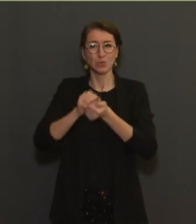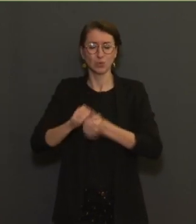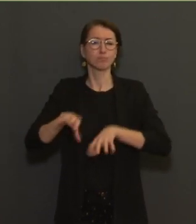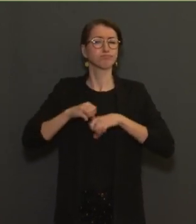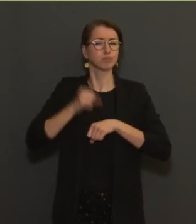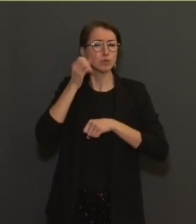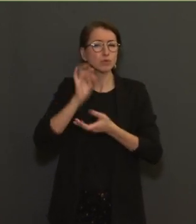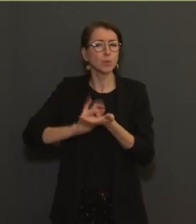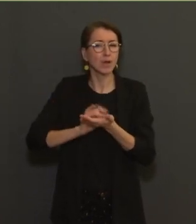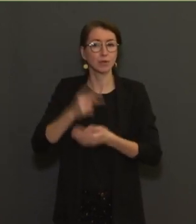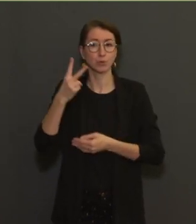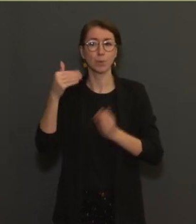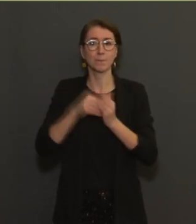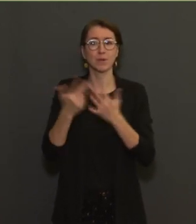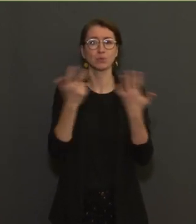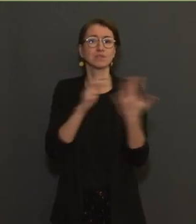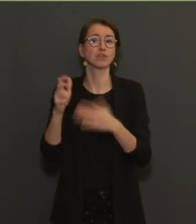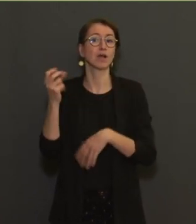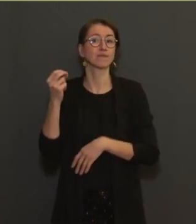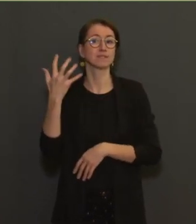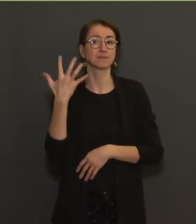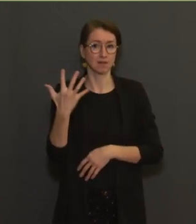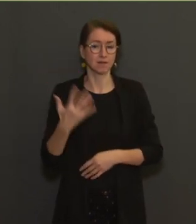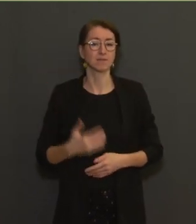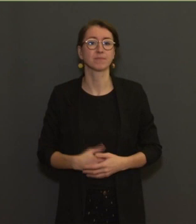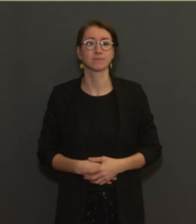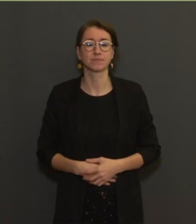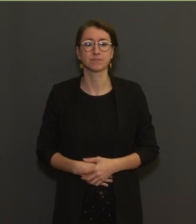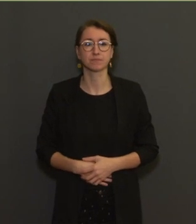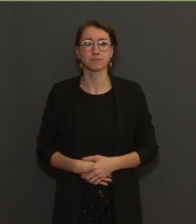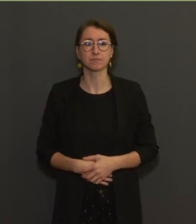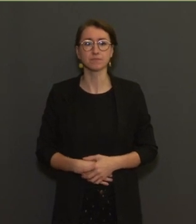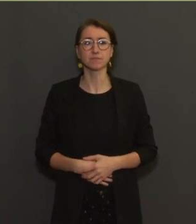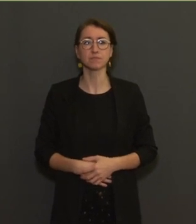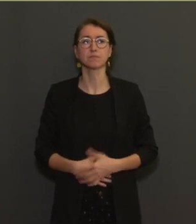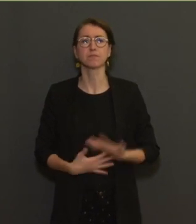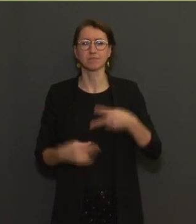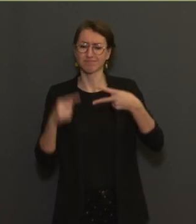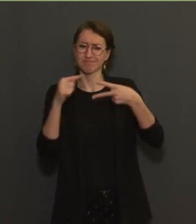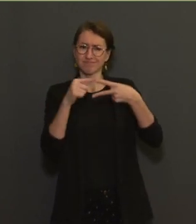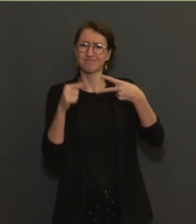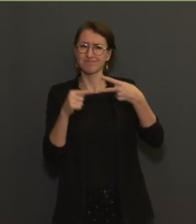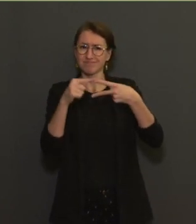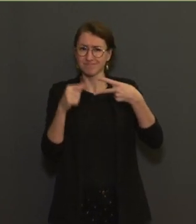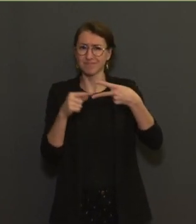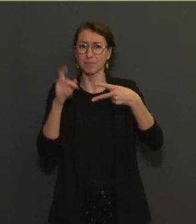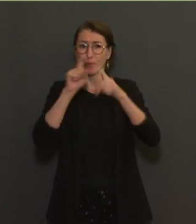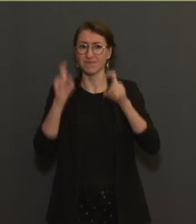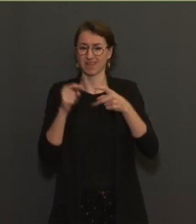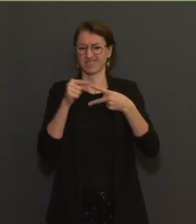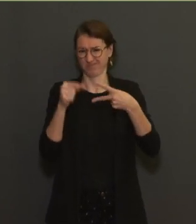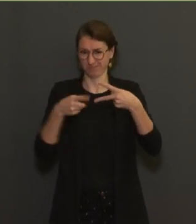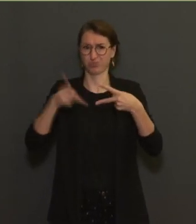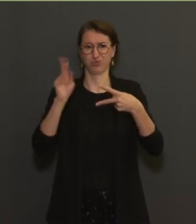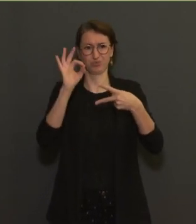dans le Hainaut. Ces deux provinces ont donc le taux le plus important, qui est actuellement supérieur à la